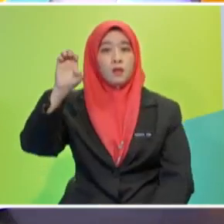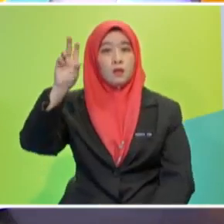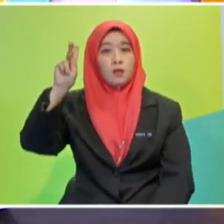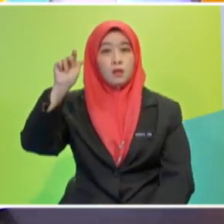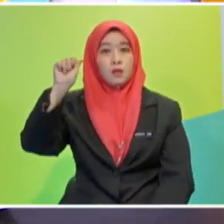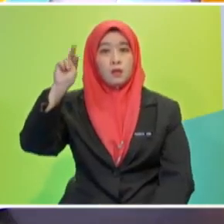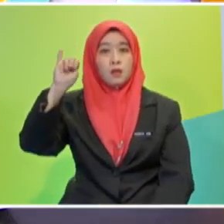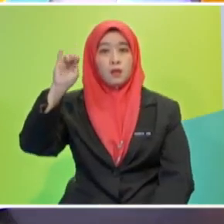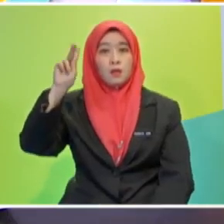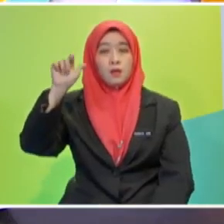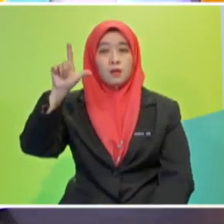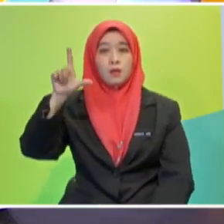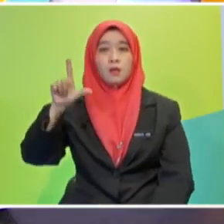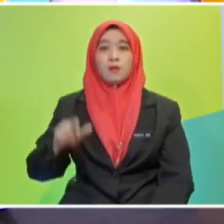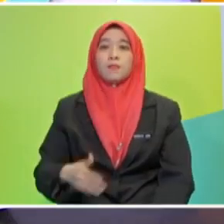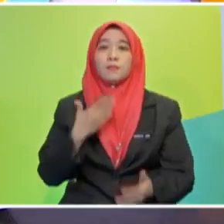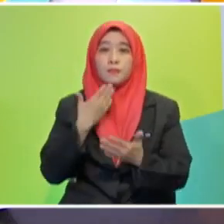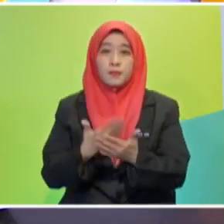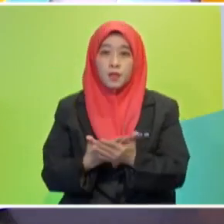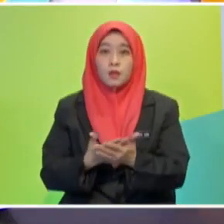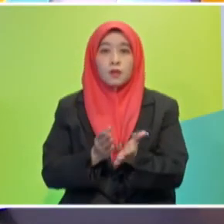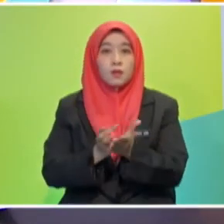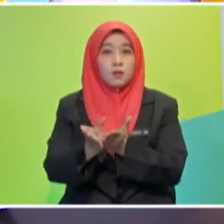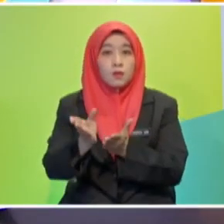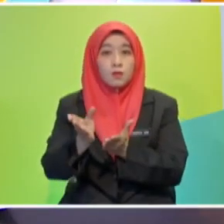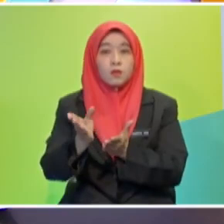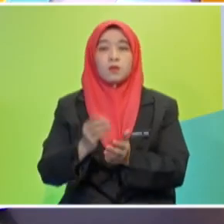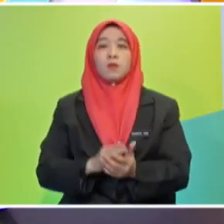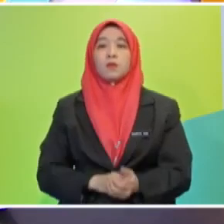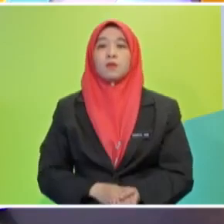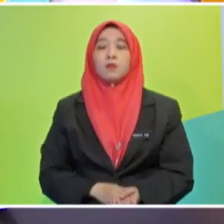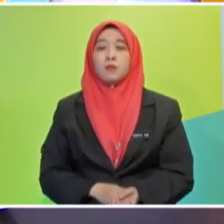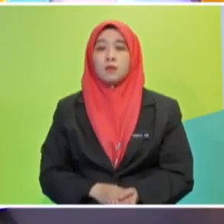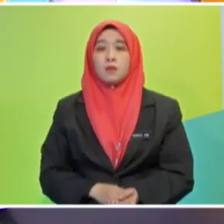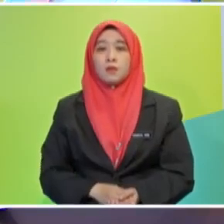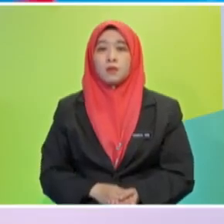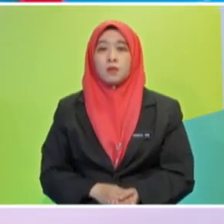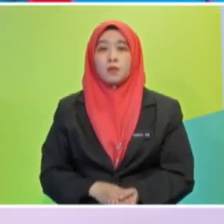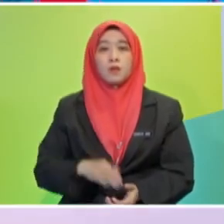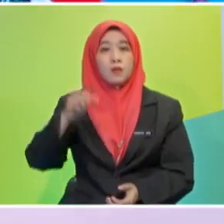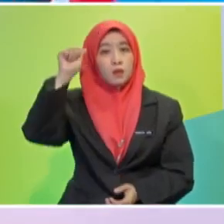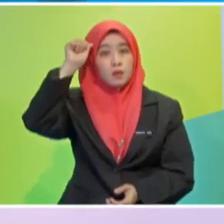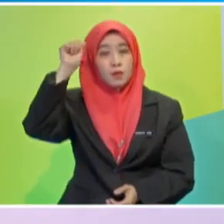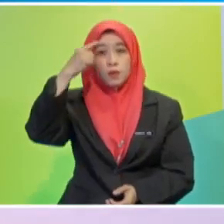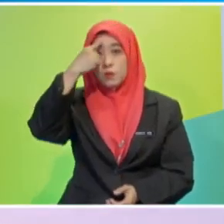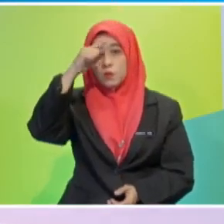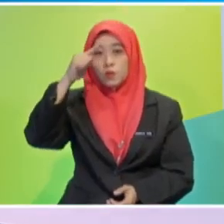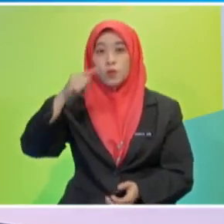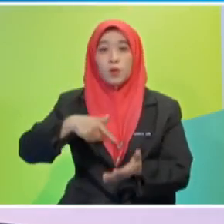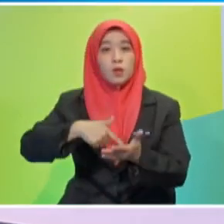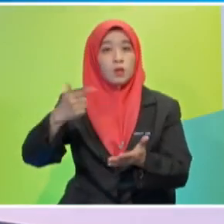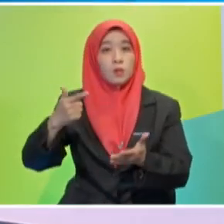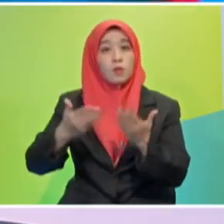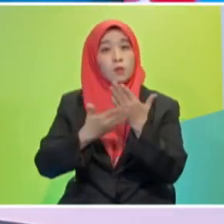Baiklah. Okey. Alright. Boleh, cikgu? Okey, cikgu teruskan lagi. Dipersilakan. Alright. Okey, Aiman. Jadi untuk lebih